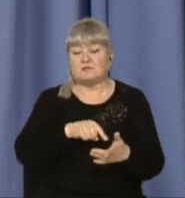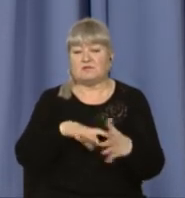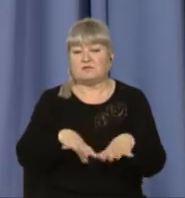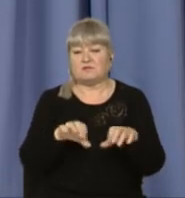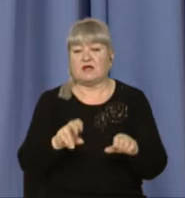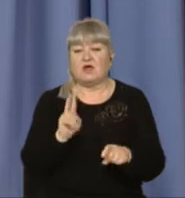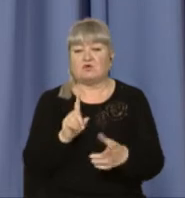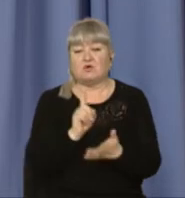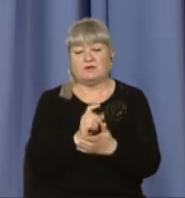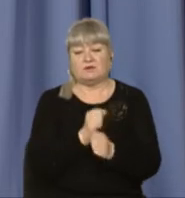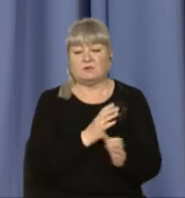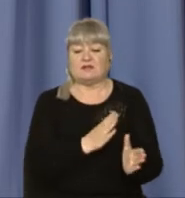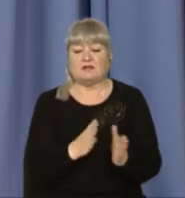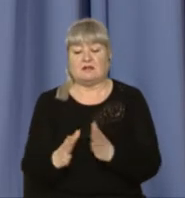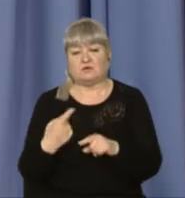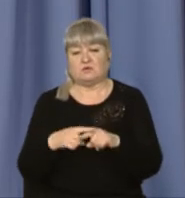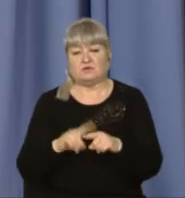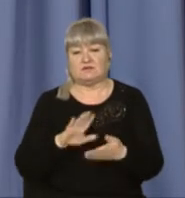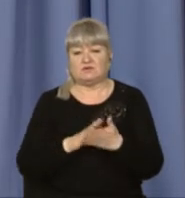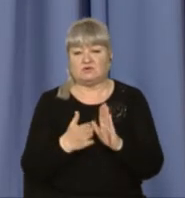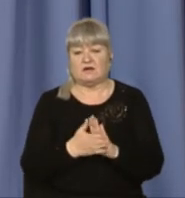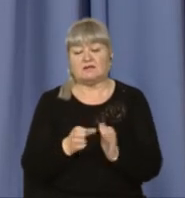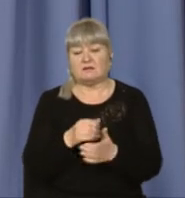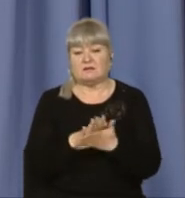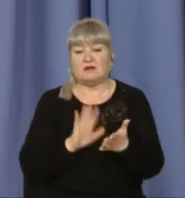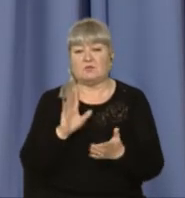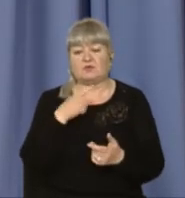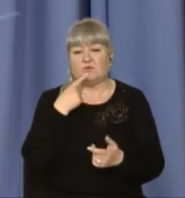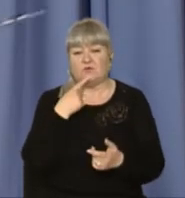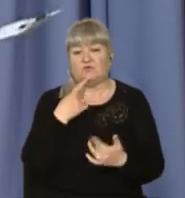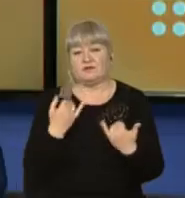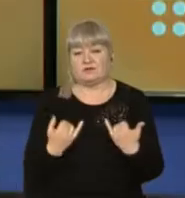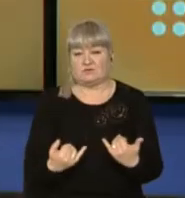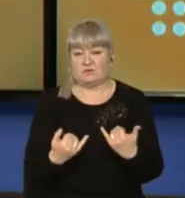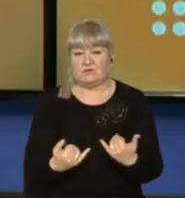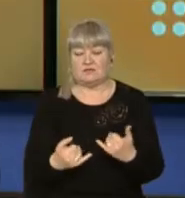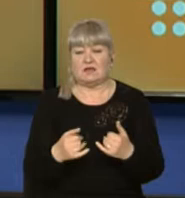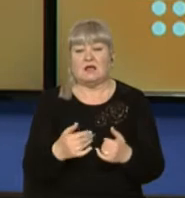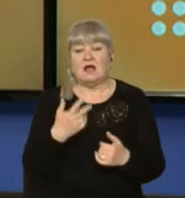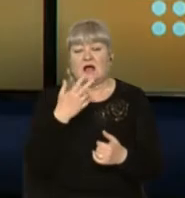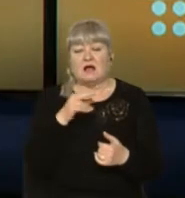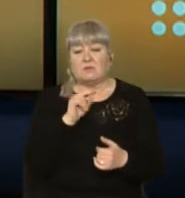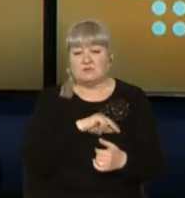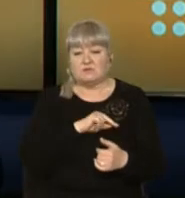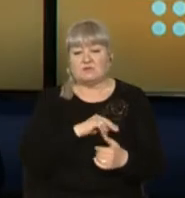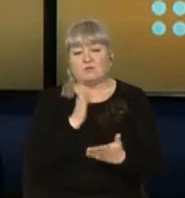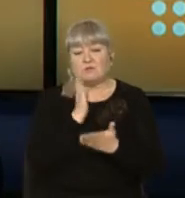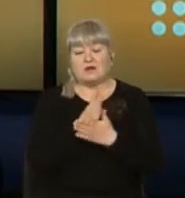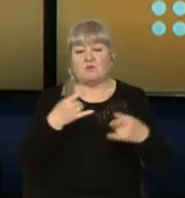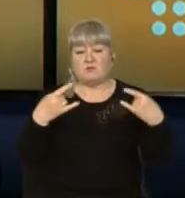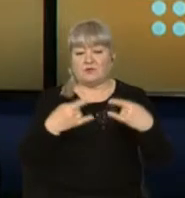повинен навести лад до цієї ситуації, про це та інше далі говоритимемо впродовж ефіру «Теми дня». Як зазвичай працюємо у прямому ефірі, телефон